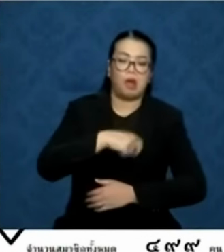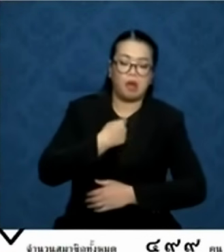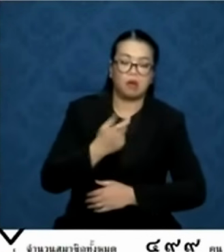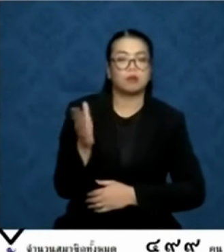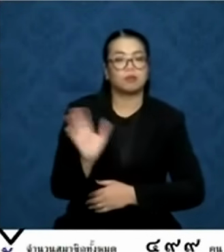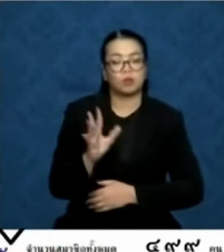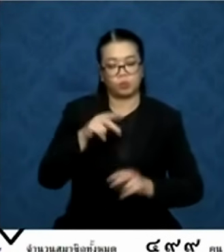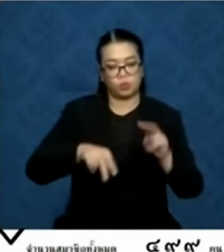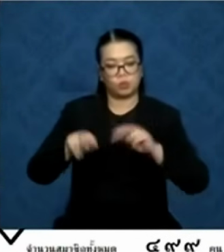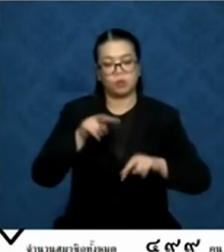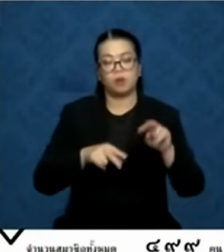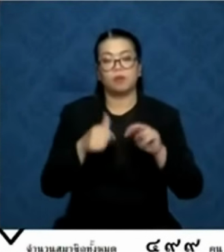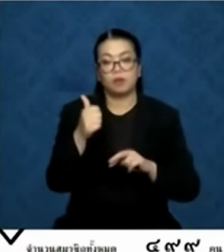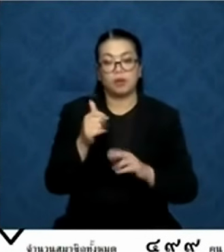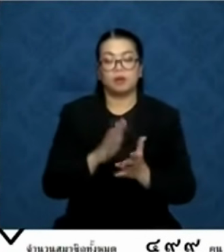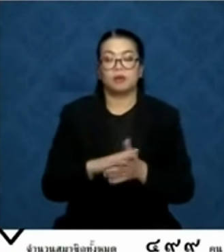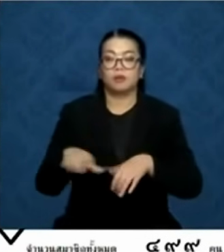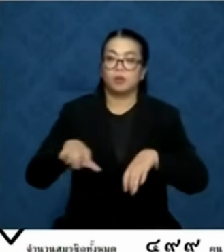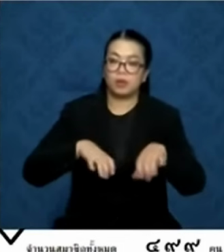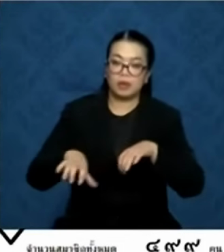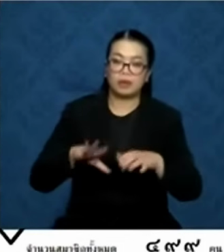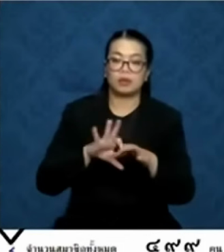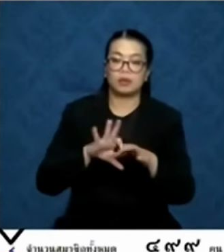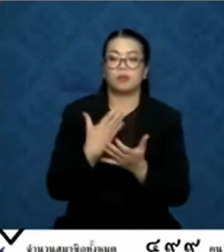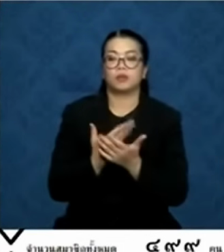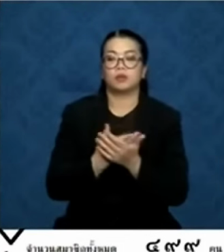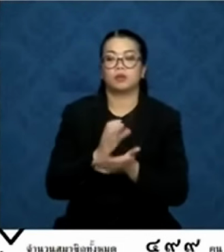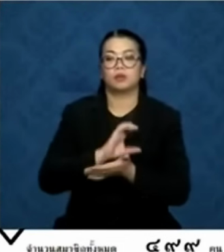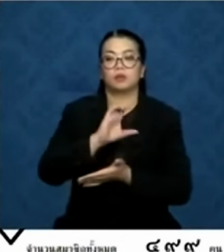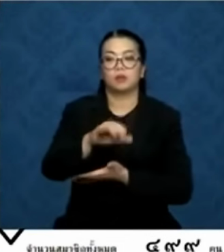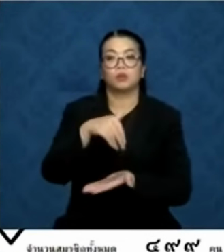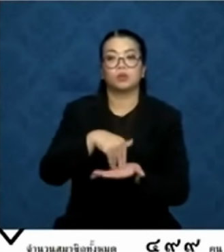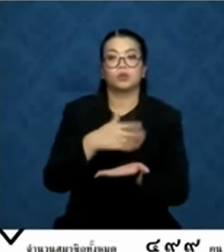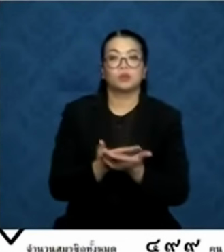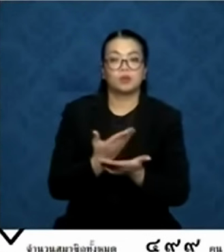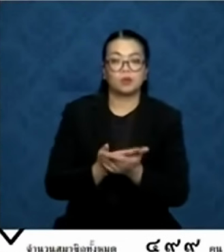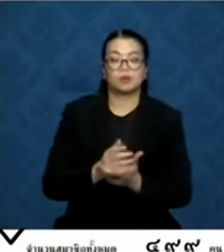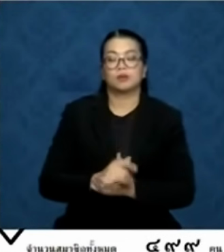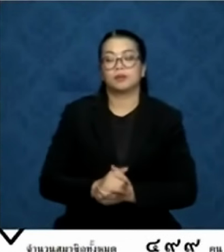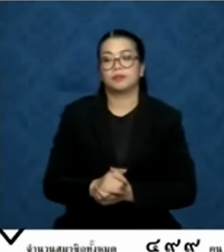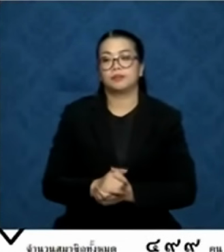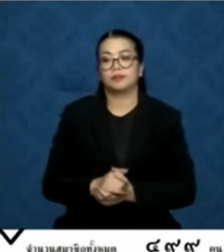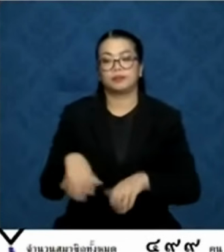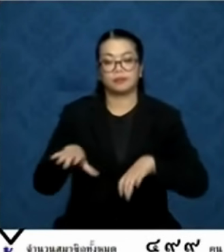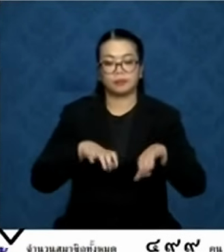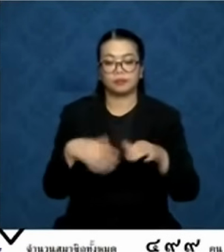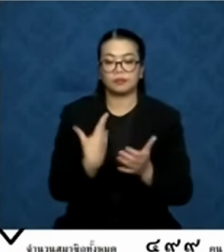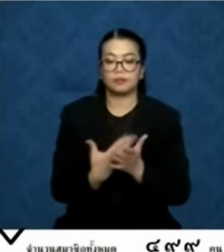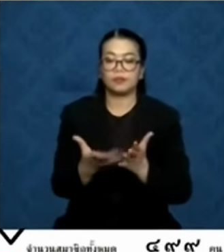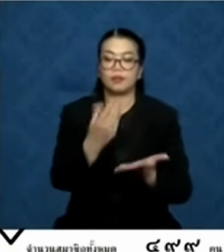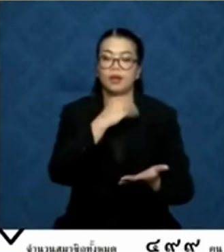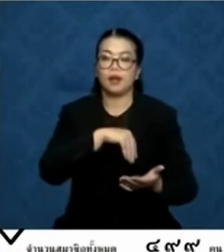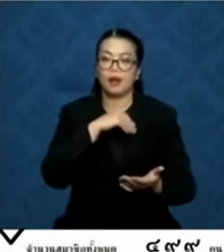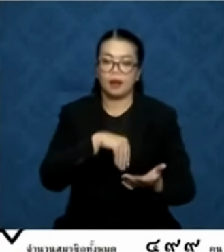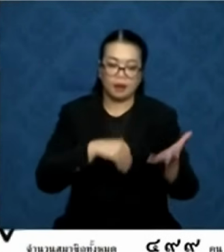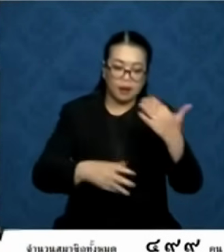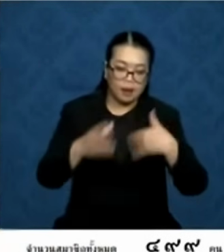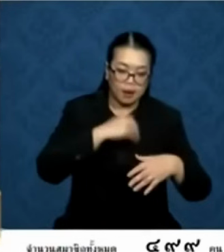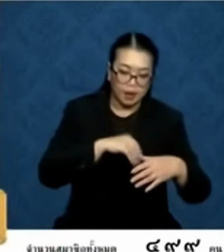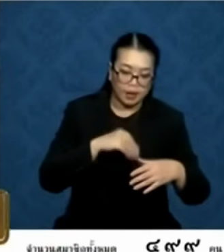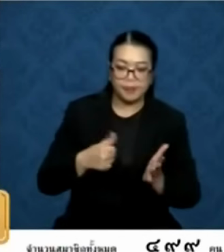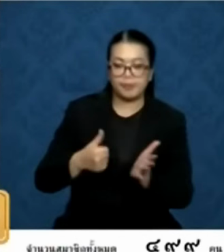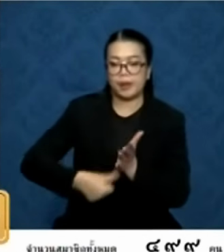ได้รวมทั้งการบริหารจัดการด้านการเงินการคลังโดยเพิ่มประสิทธิภาพการจัดเก็บรายได้ขยายฐานภ